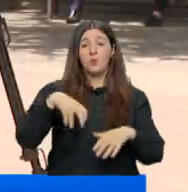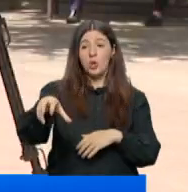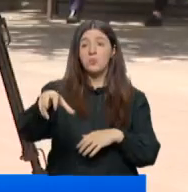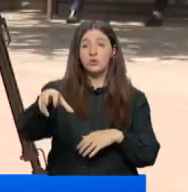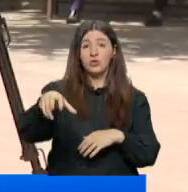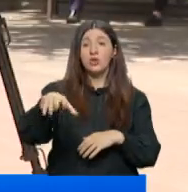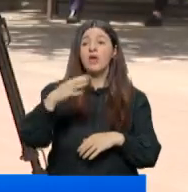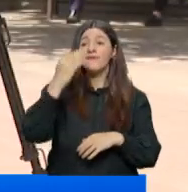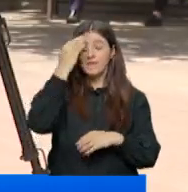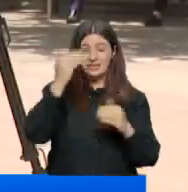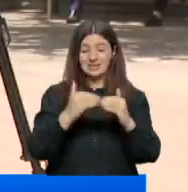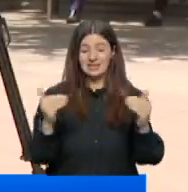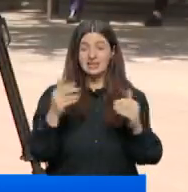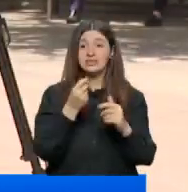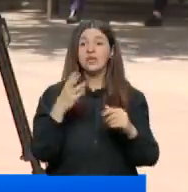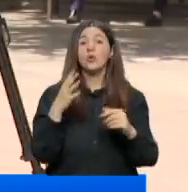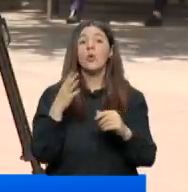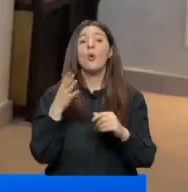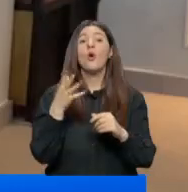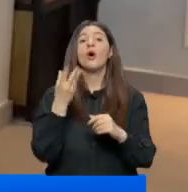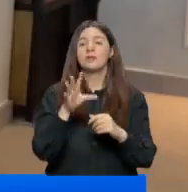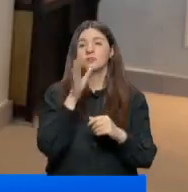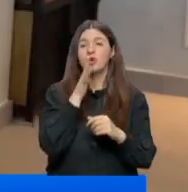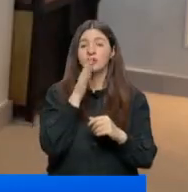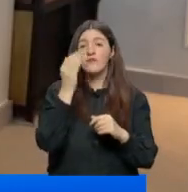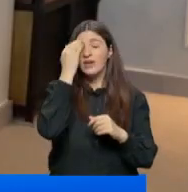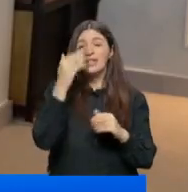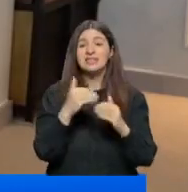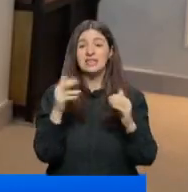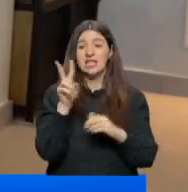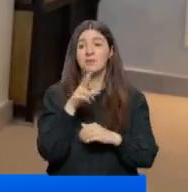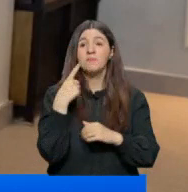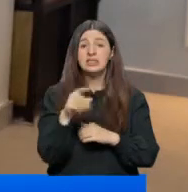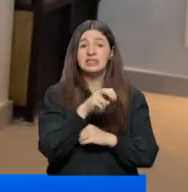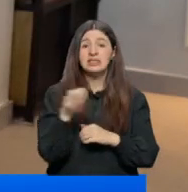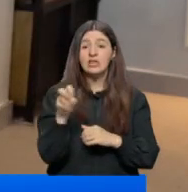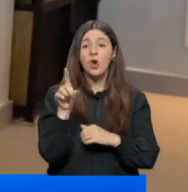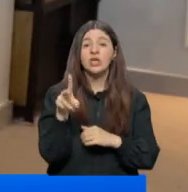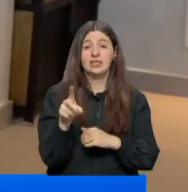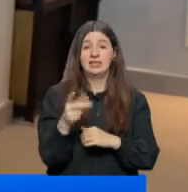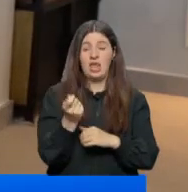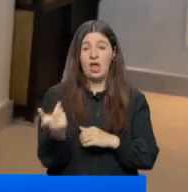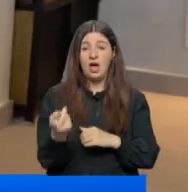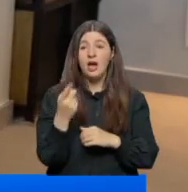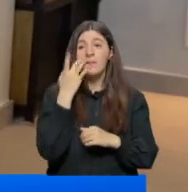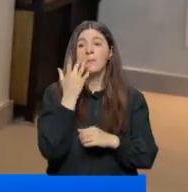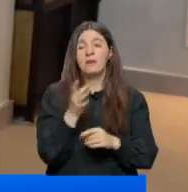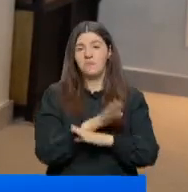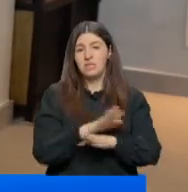kısmının yoksulluk sınırı rakamına ulaşamadığını biliyoruz. Yoksulluk sınırı 20.818 lira.